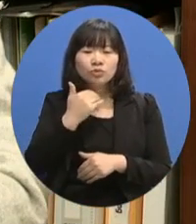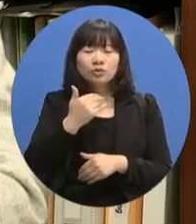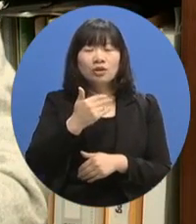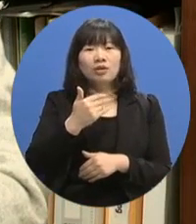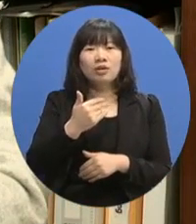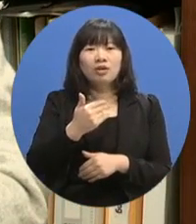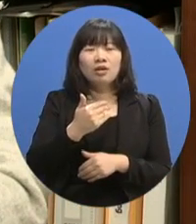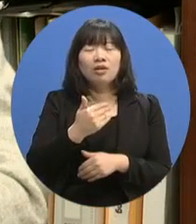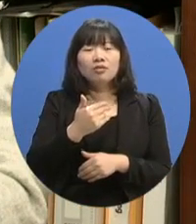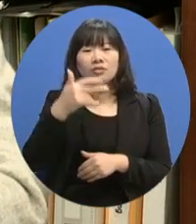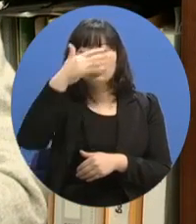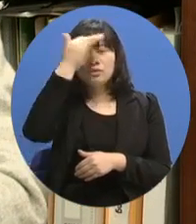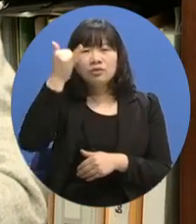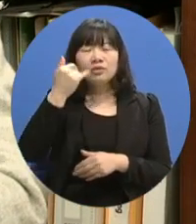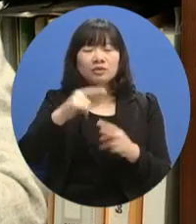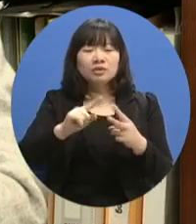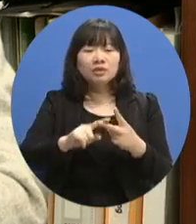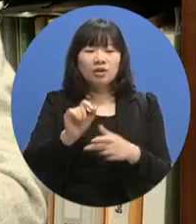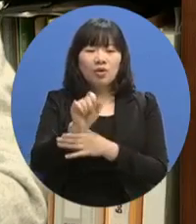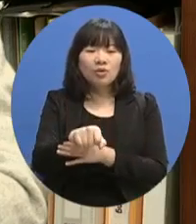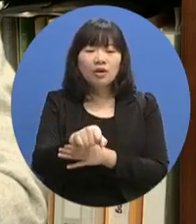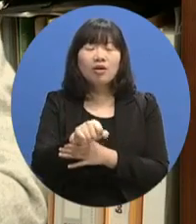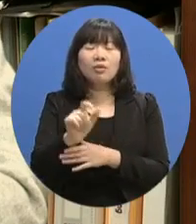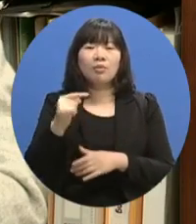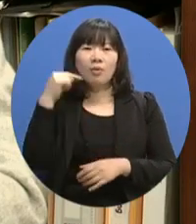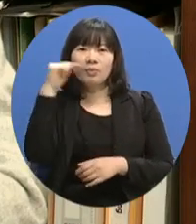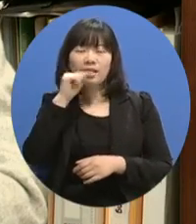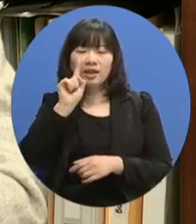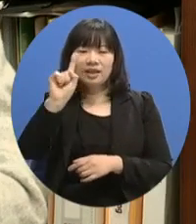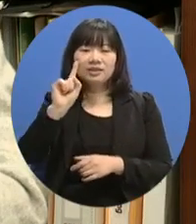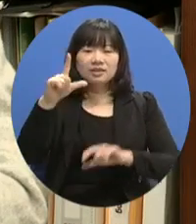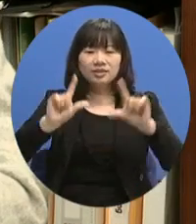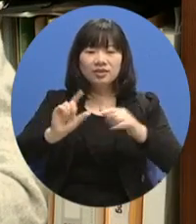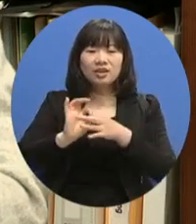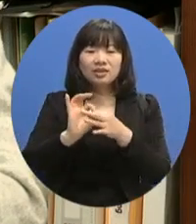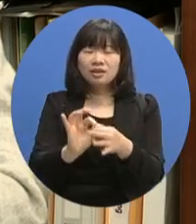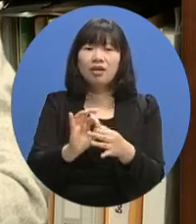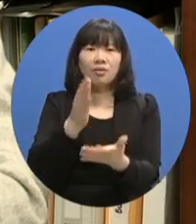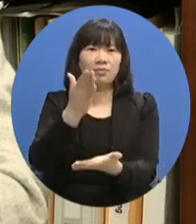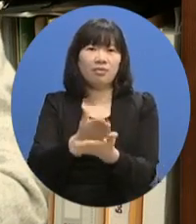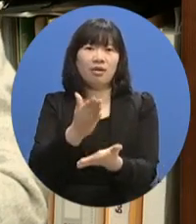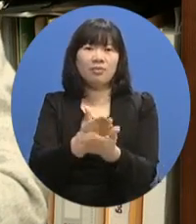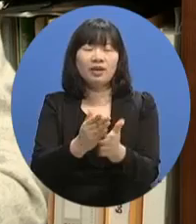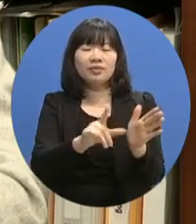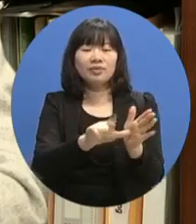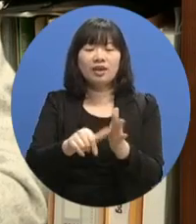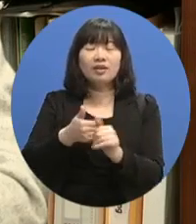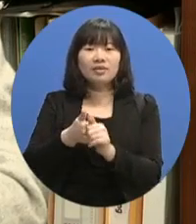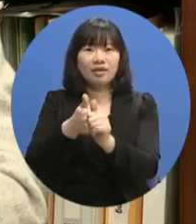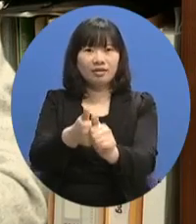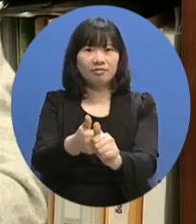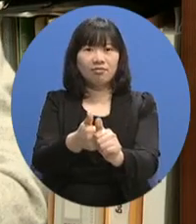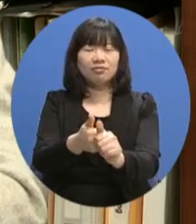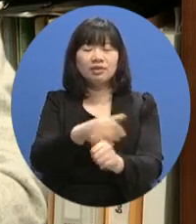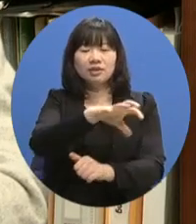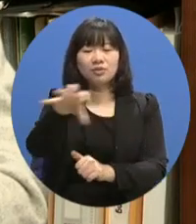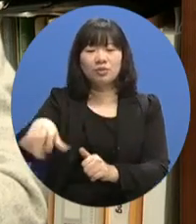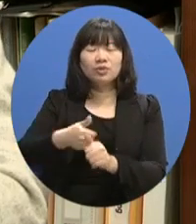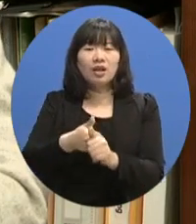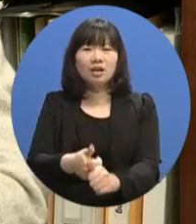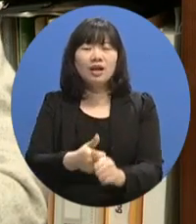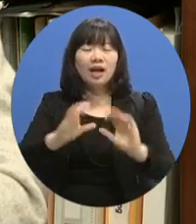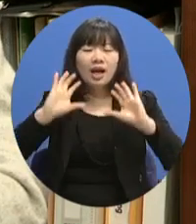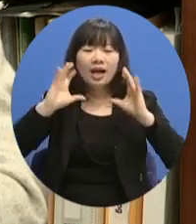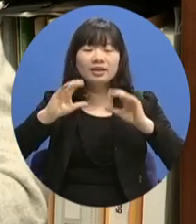조부모든 허용적이거나 또 엄격하거나 한 가지 태도로 계속 일관되기보다는 때에 따라서, 장소에 따라서, 아이의